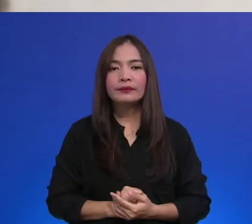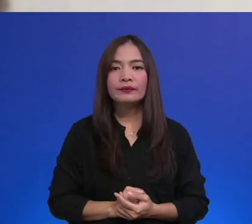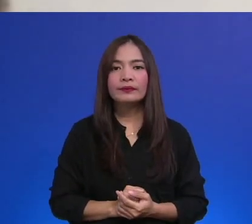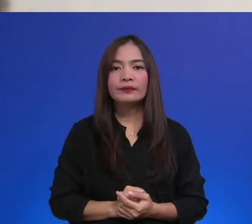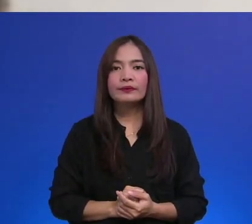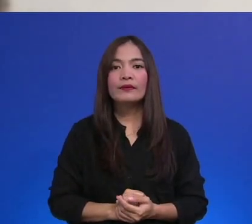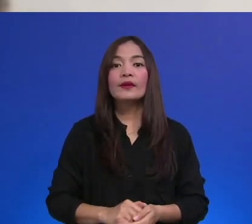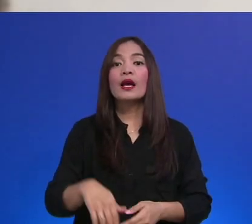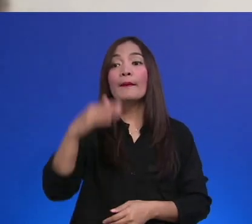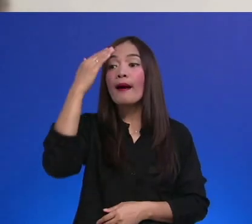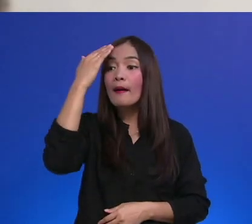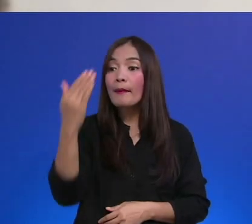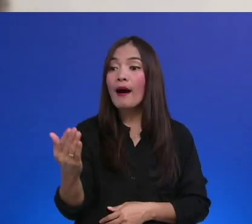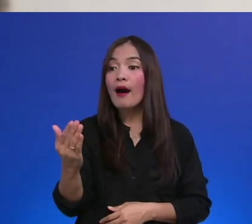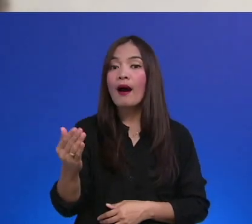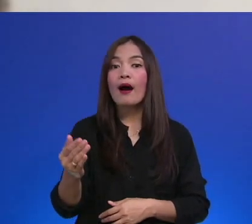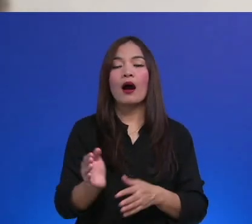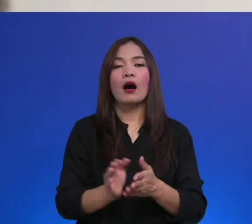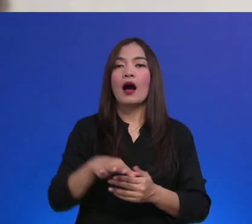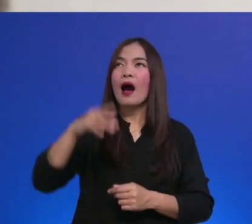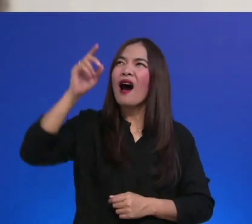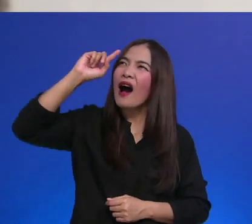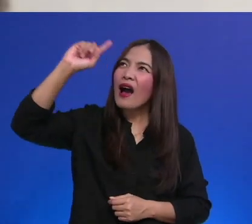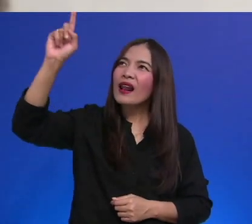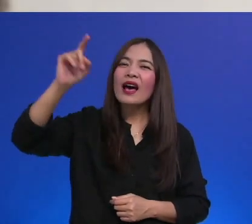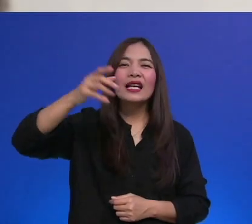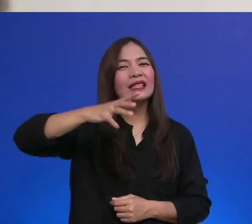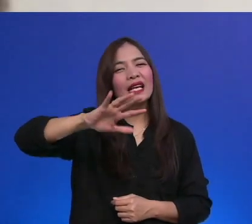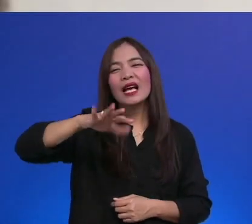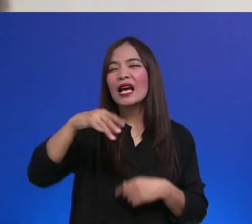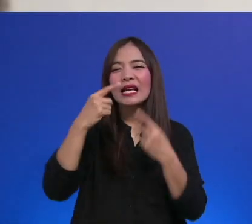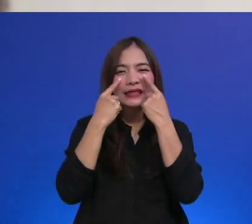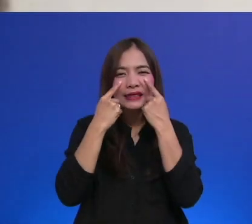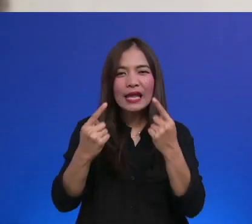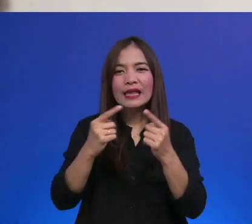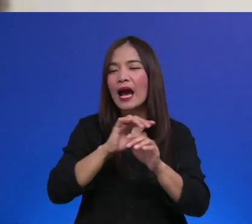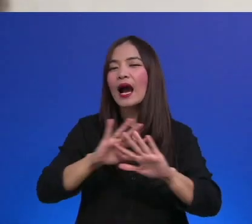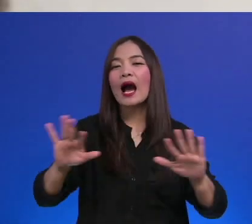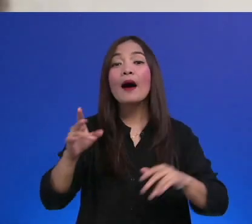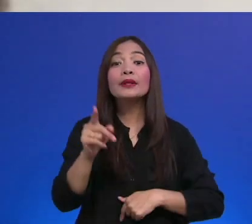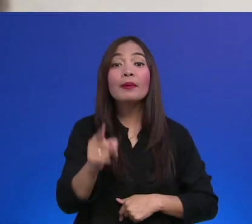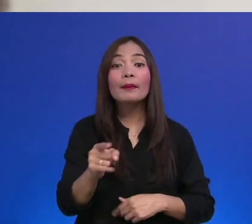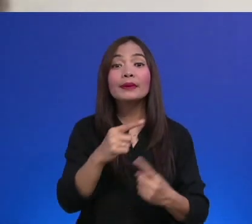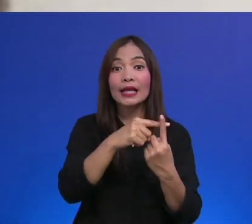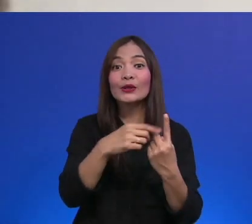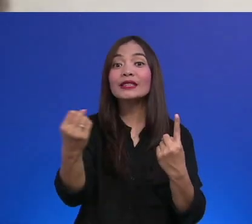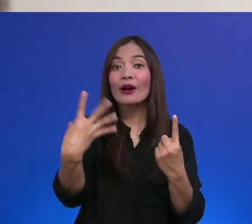Mengapa Allah seakan-akan tidak ada karena Allah itu roh